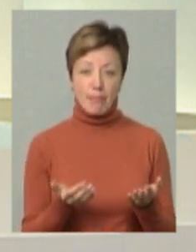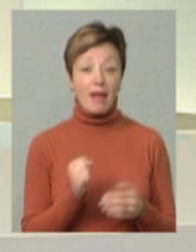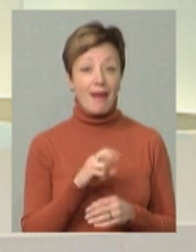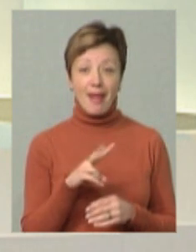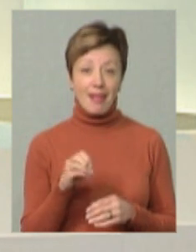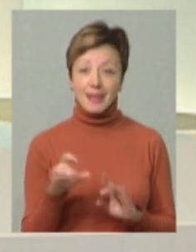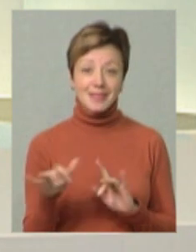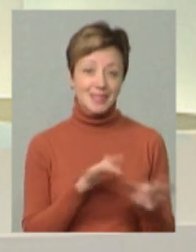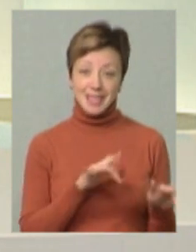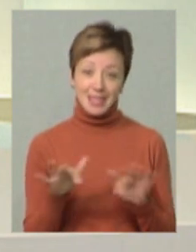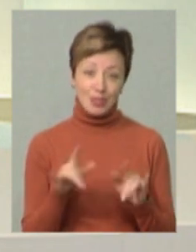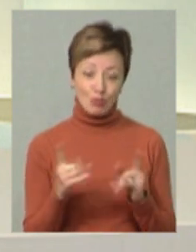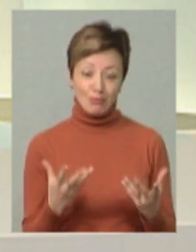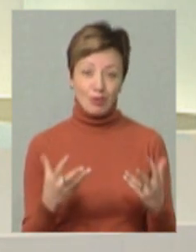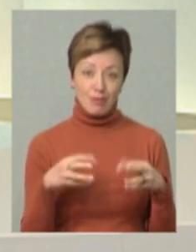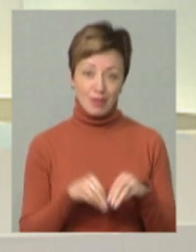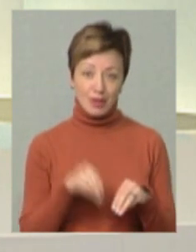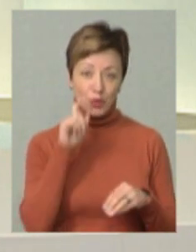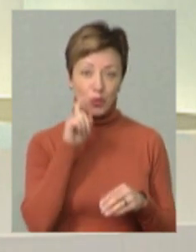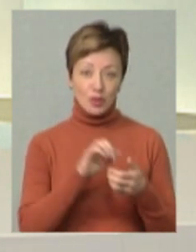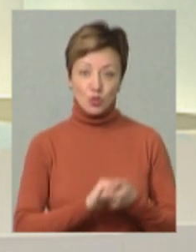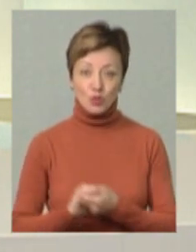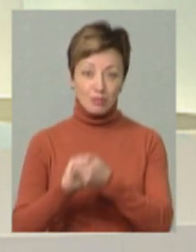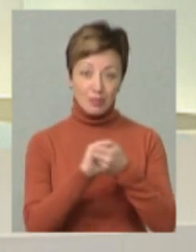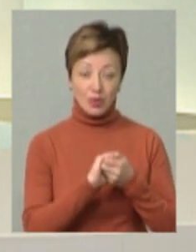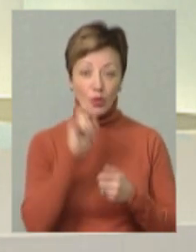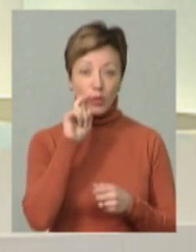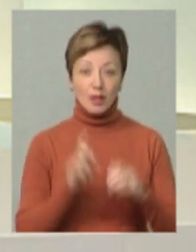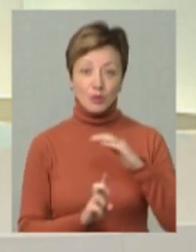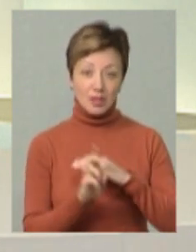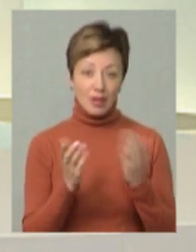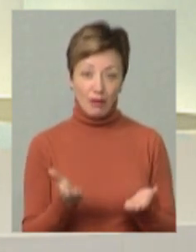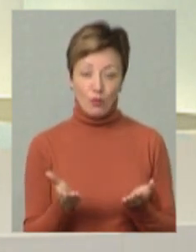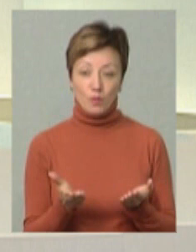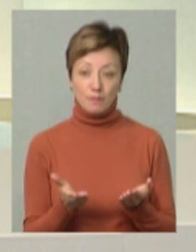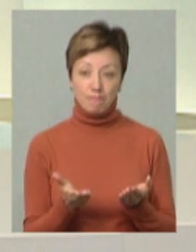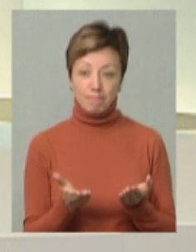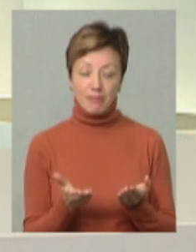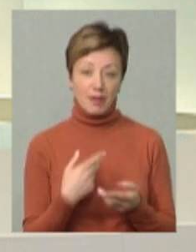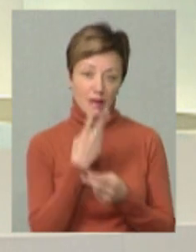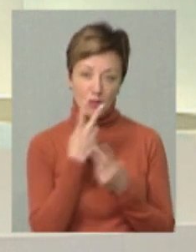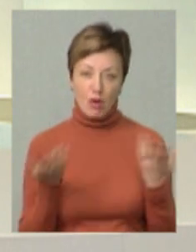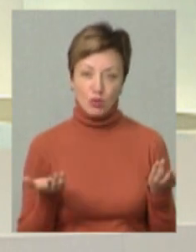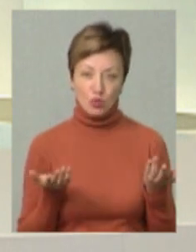Але дій, щоб ми об'єднували українське суспільство, українську церкву, я не